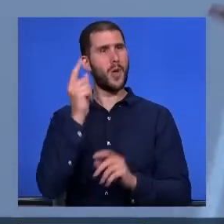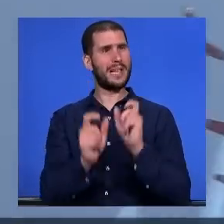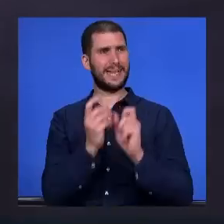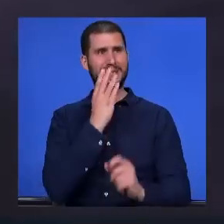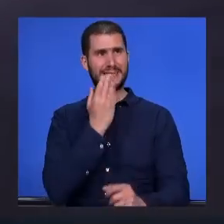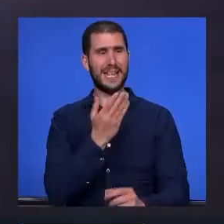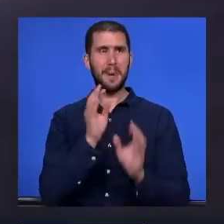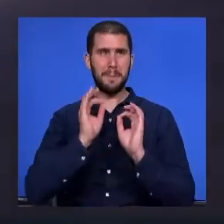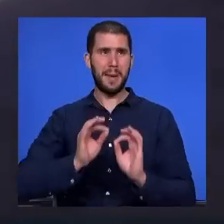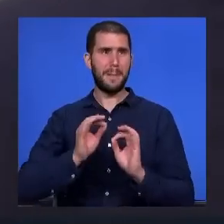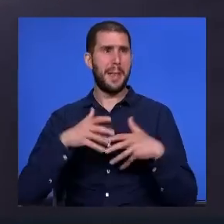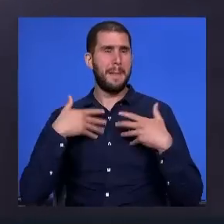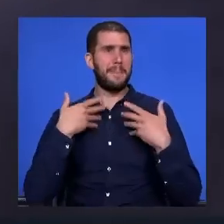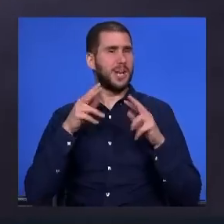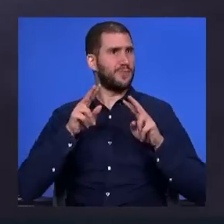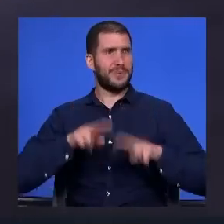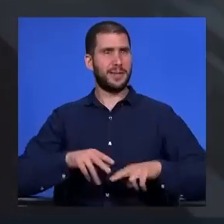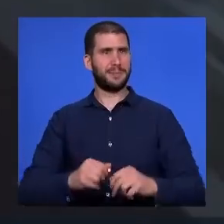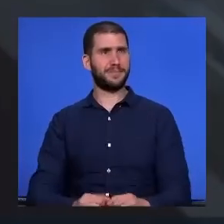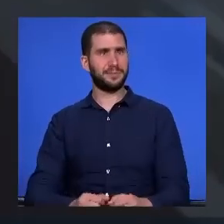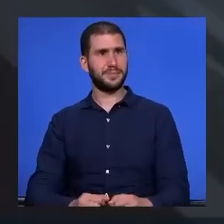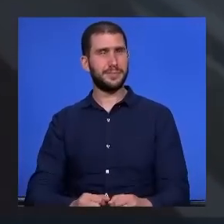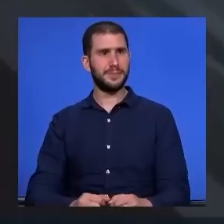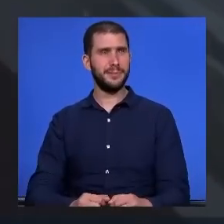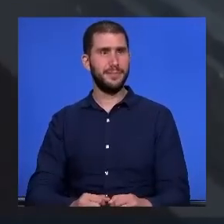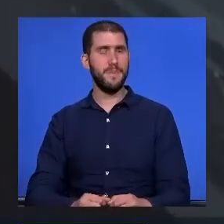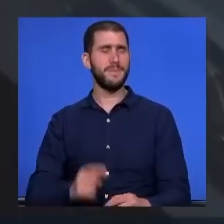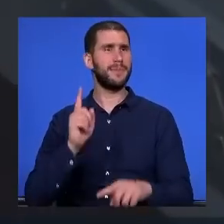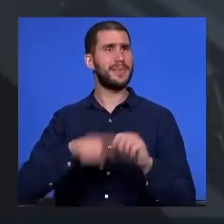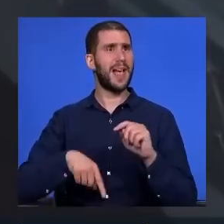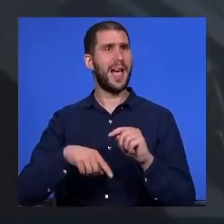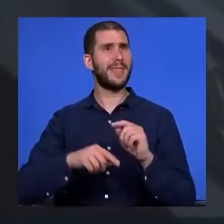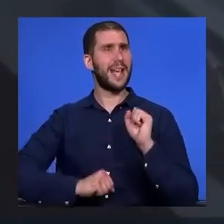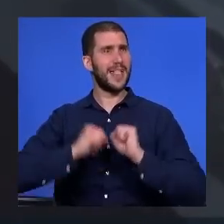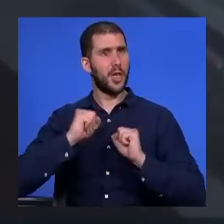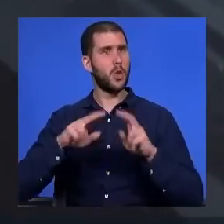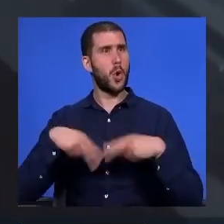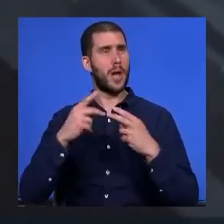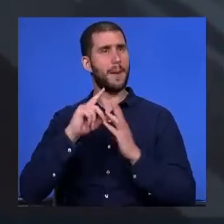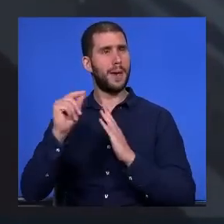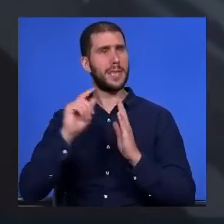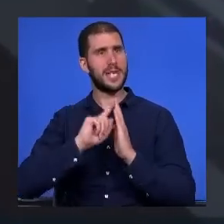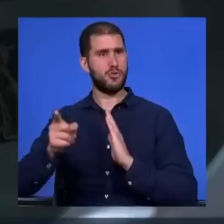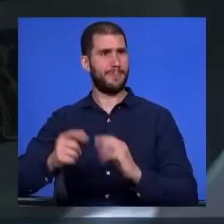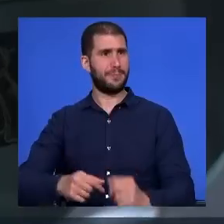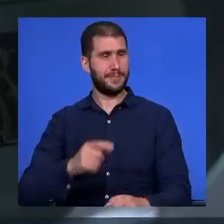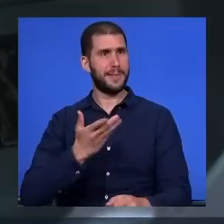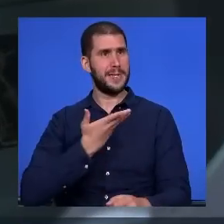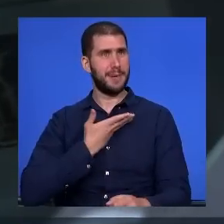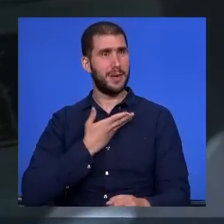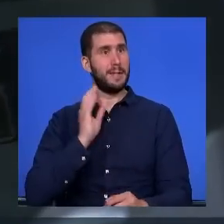זה מרגש עד דמעות. קלט גנרטור, חוזרת הביתה בקווי שלך. קיבלתי.